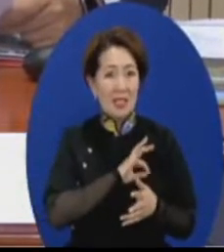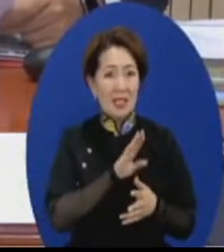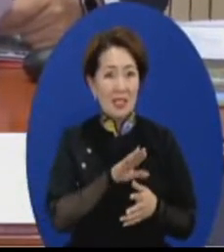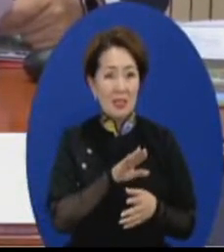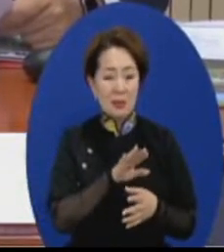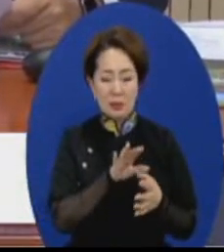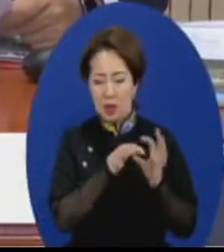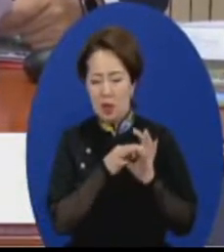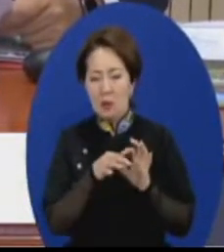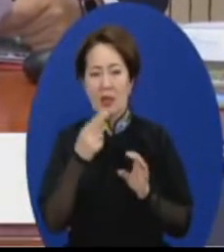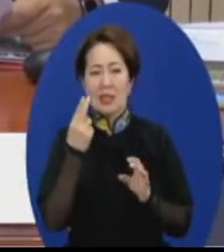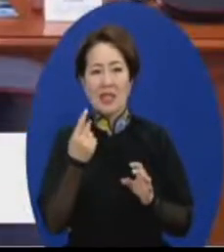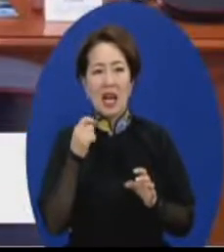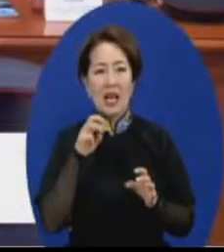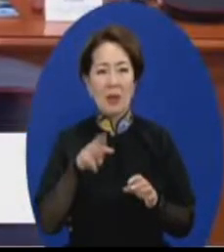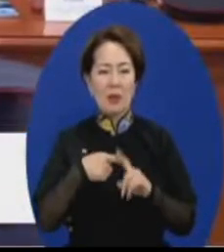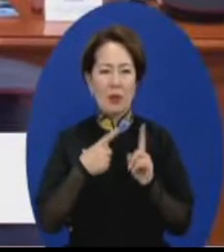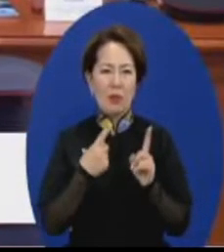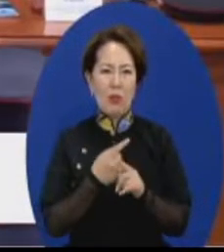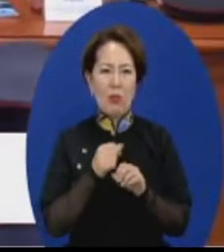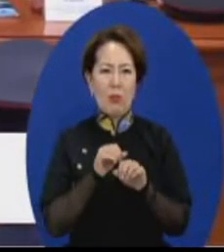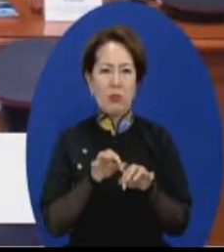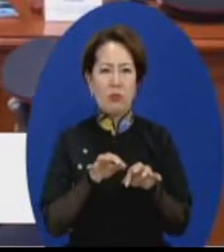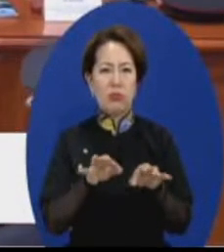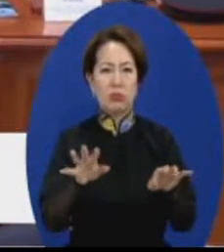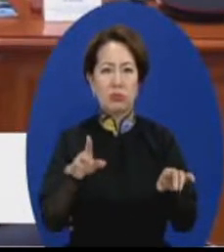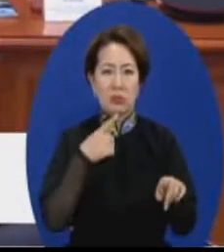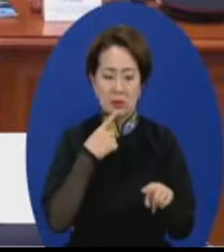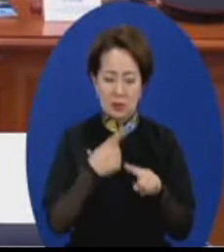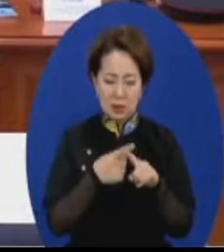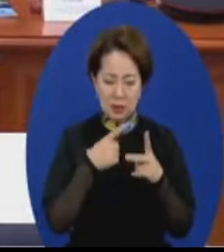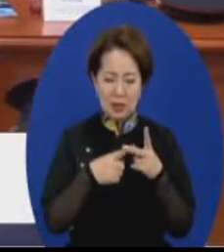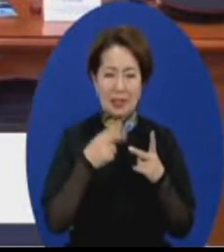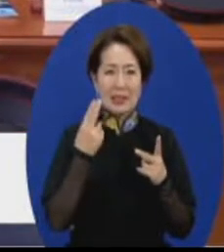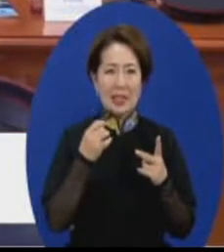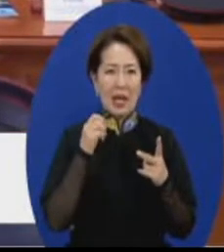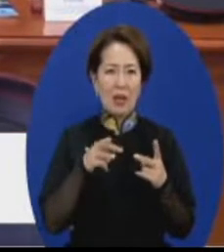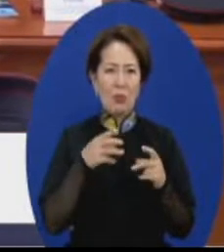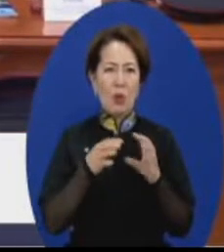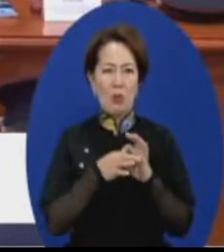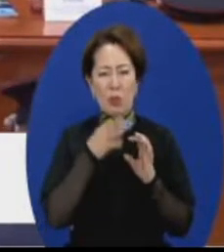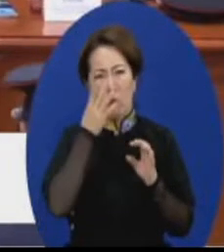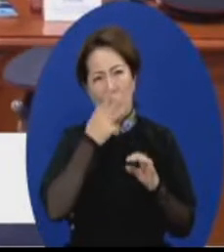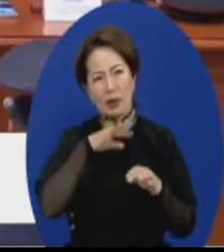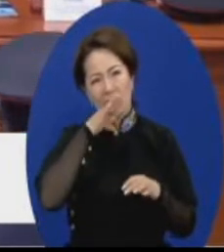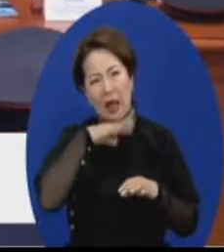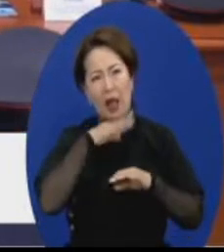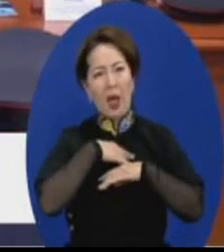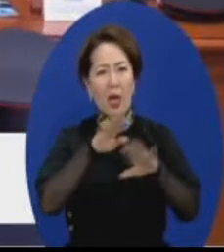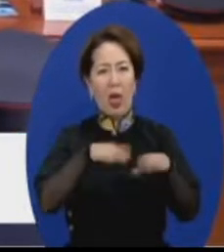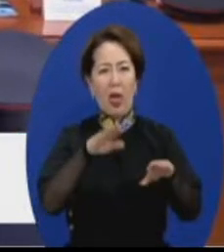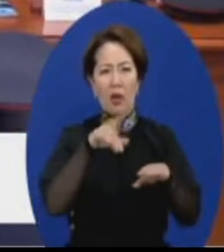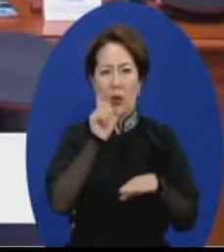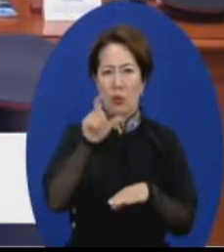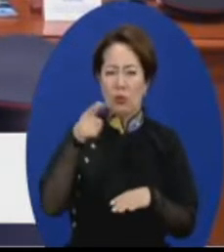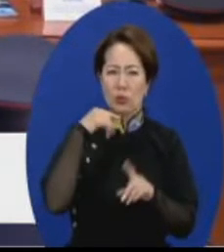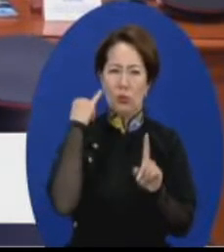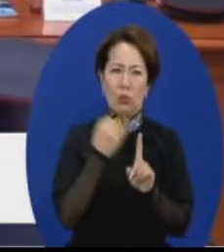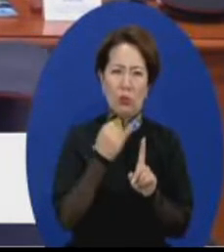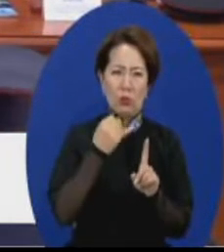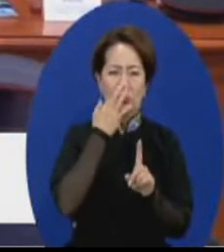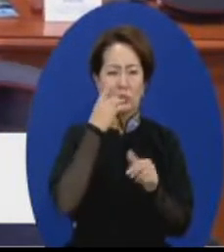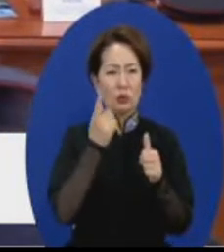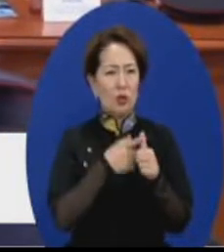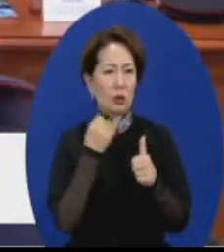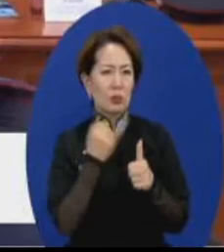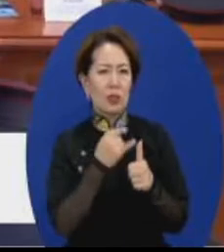захим гэмтэр газар болж байгаа. Мөн түншлээ одоо олон нийтийн захим сүлжээ ашиглан худал мэдээлэл тараах, бусдыг гүтгэх, доромжлох,